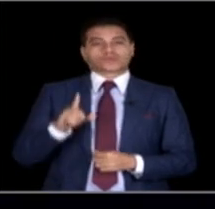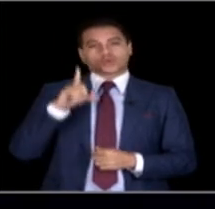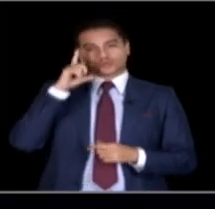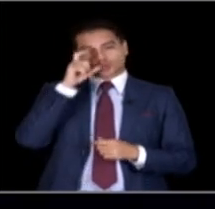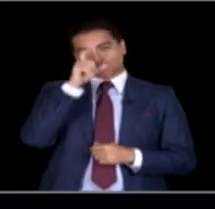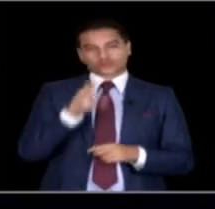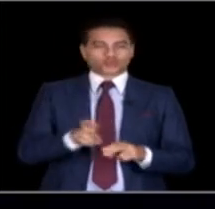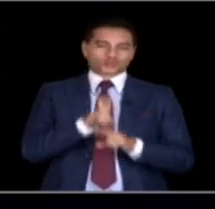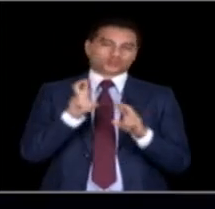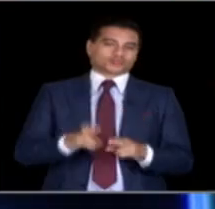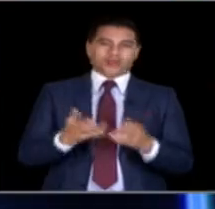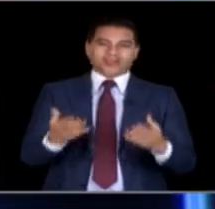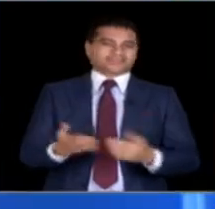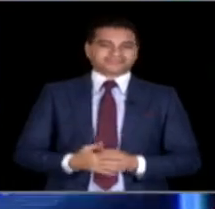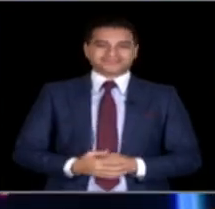وشخصية والسؤال هو.